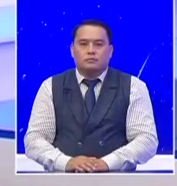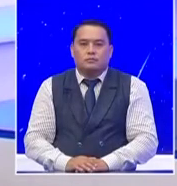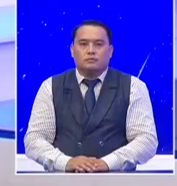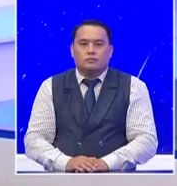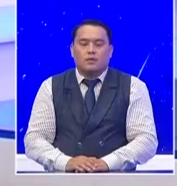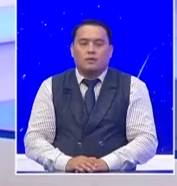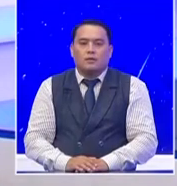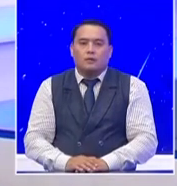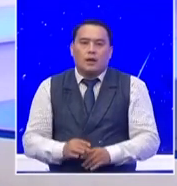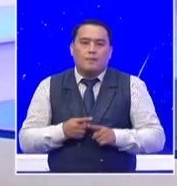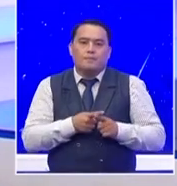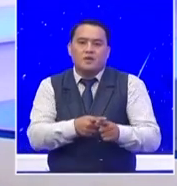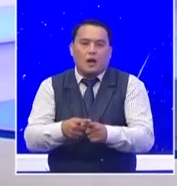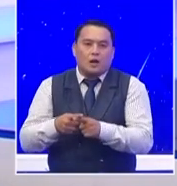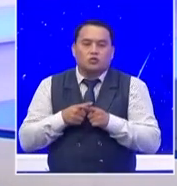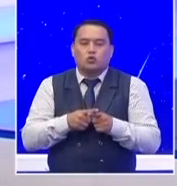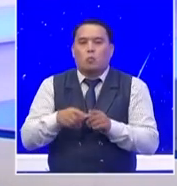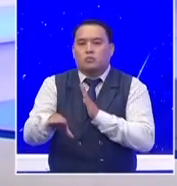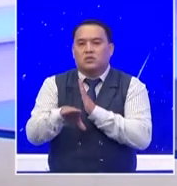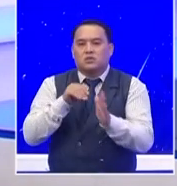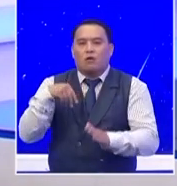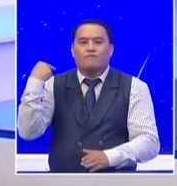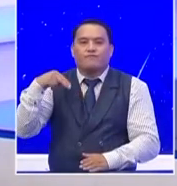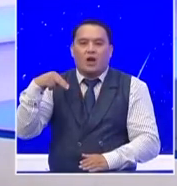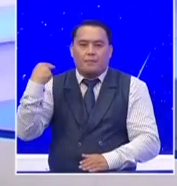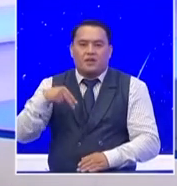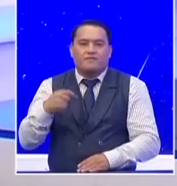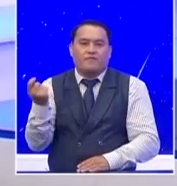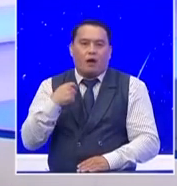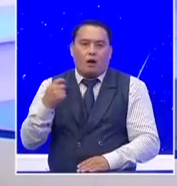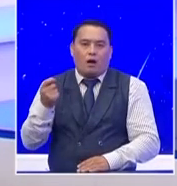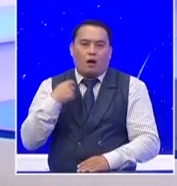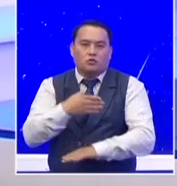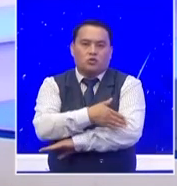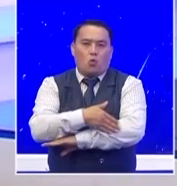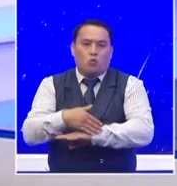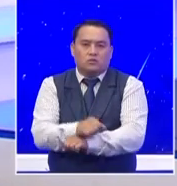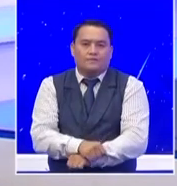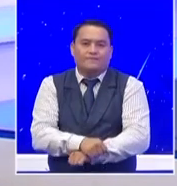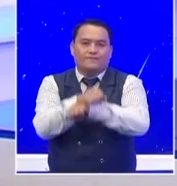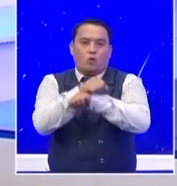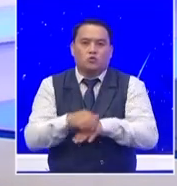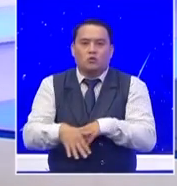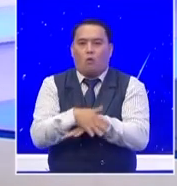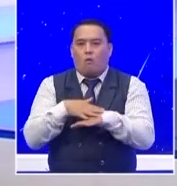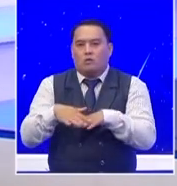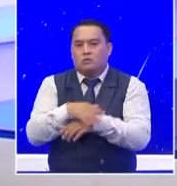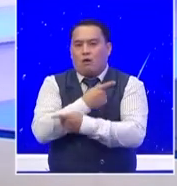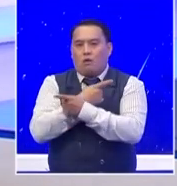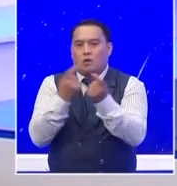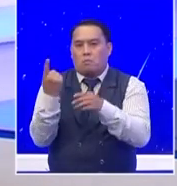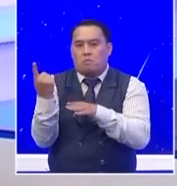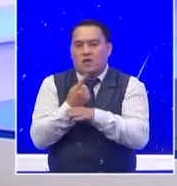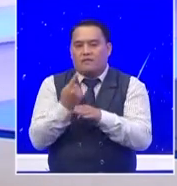Напряженность, которая накапливалась в преддверии президентских выборов в Беларуси, в воскресенье вечером вылилась на улицы. Возмущенные оглашенными